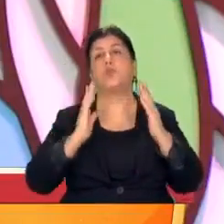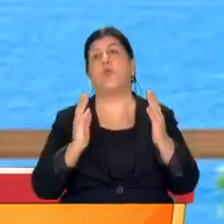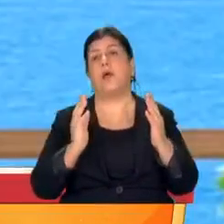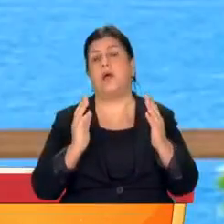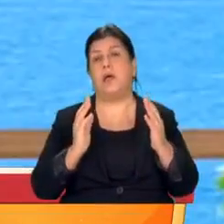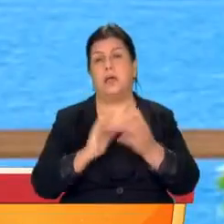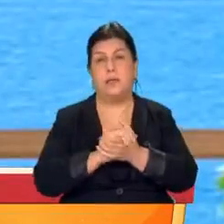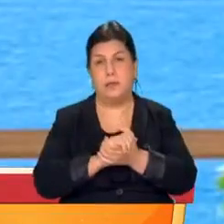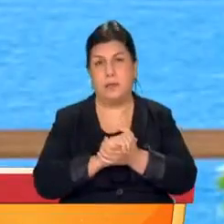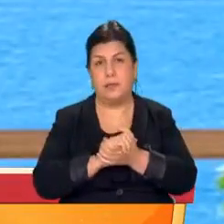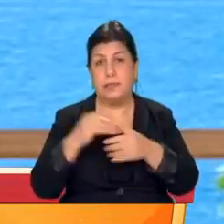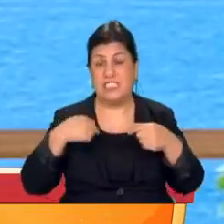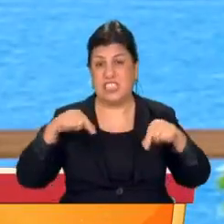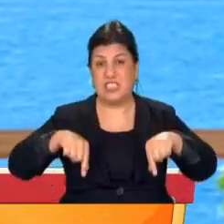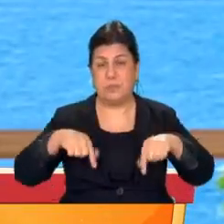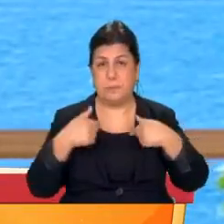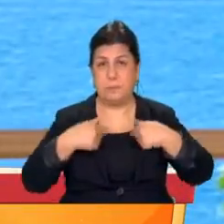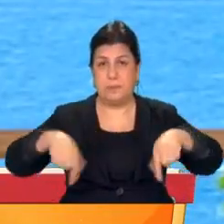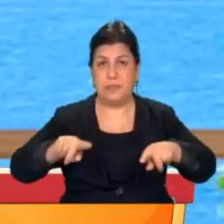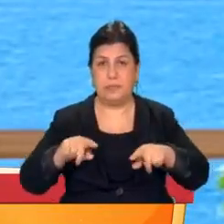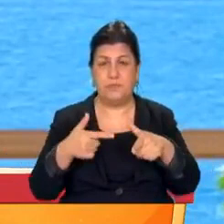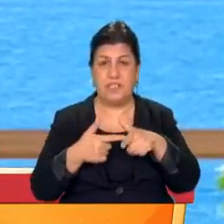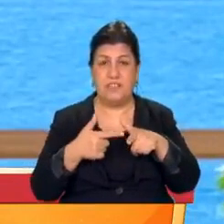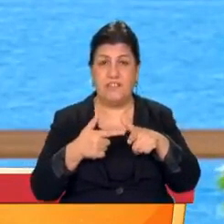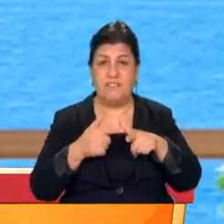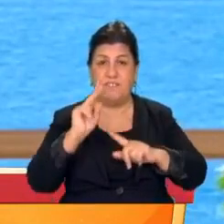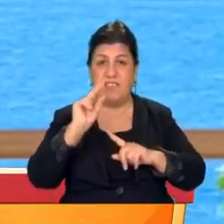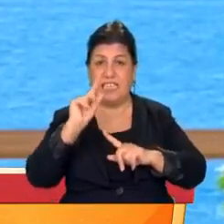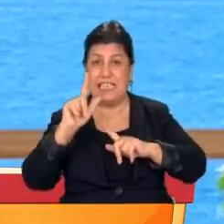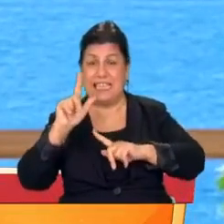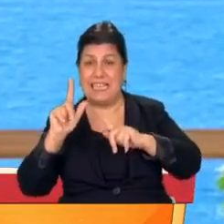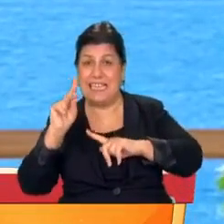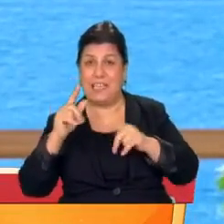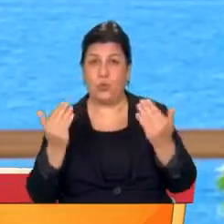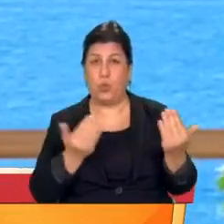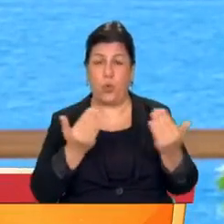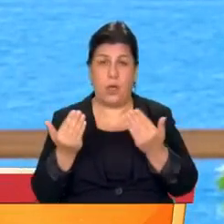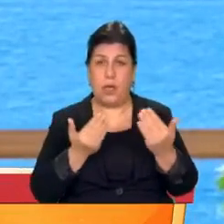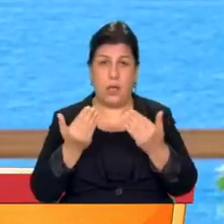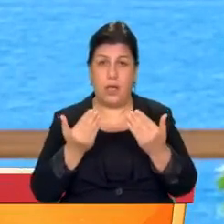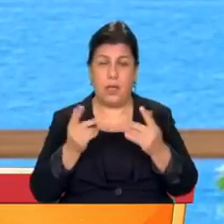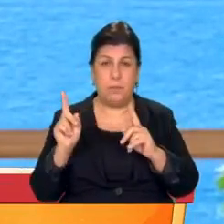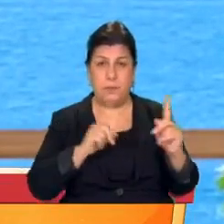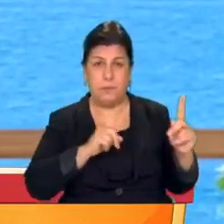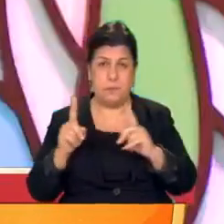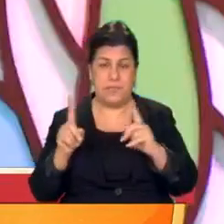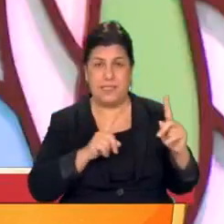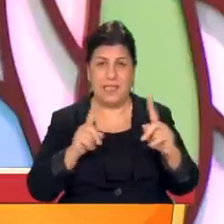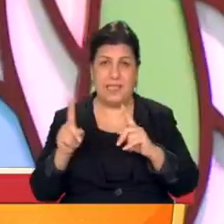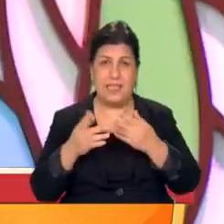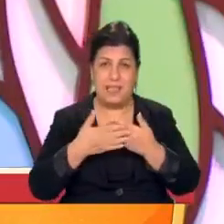şu anda mesela bizim fiili dua olarak ne yapmamız gerekiyor birbirimize yardımcı olacak